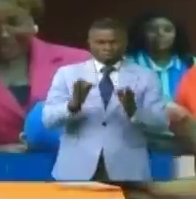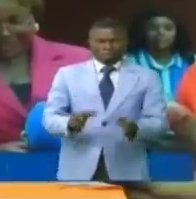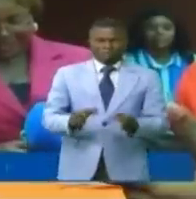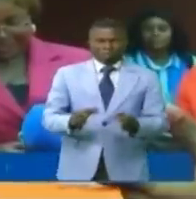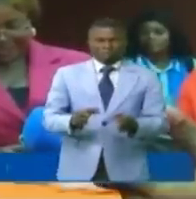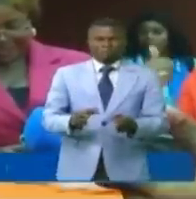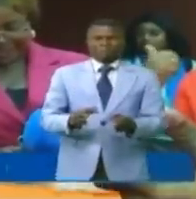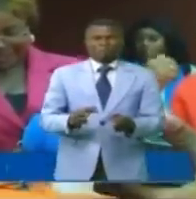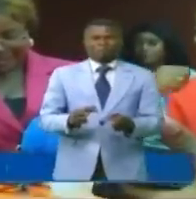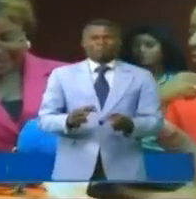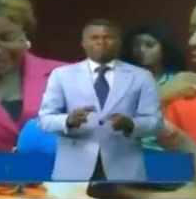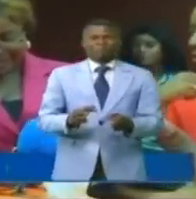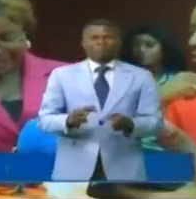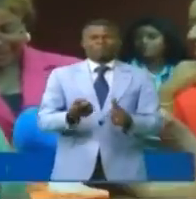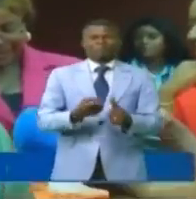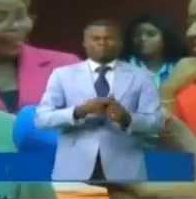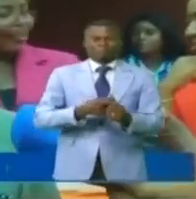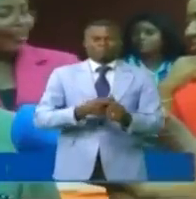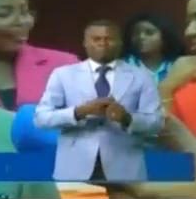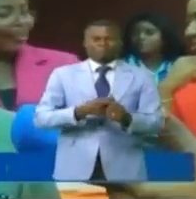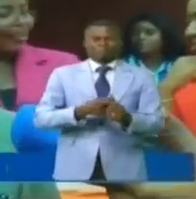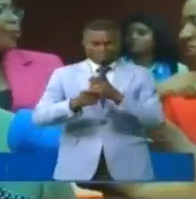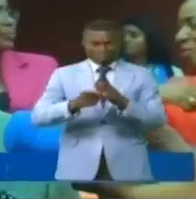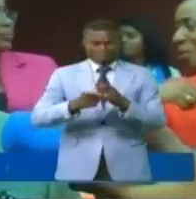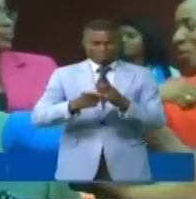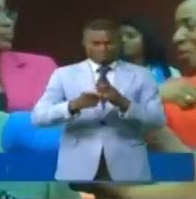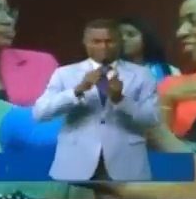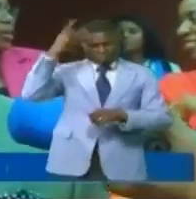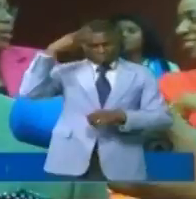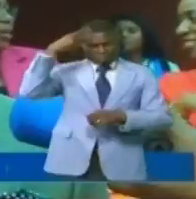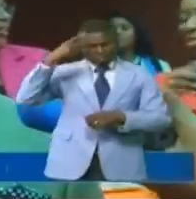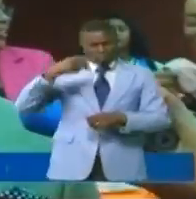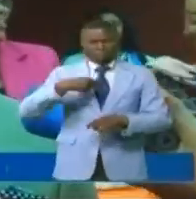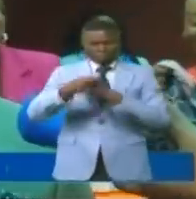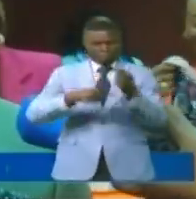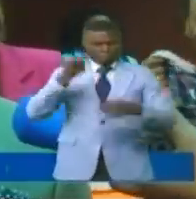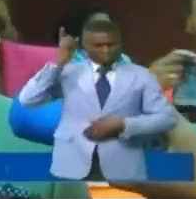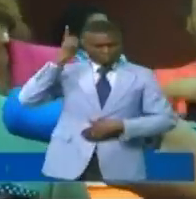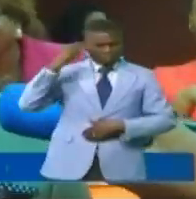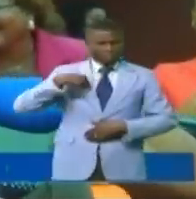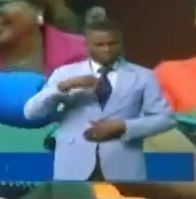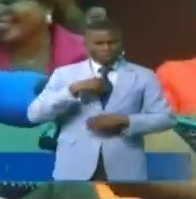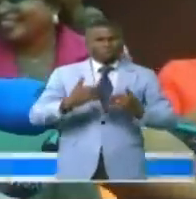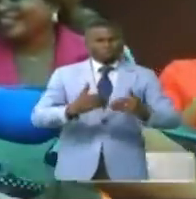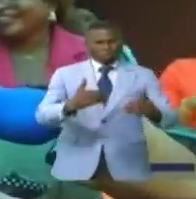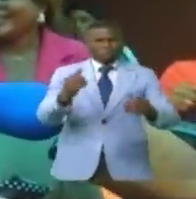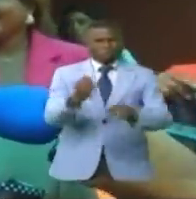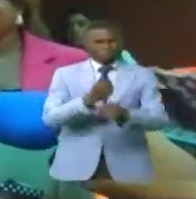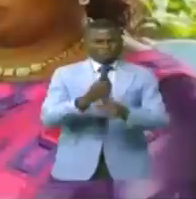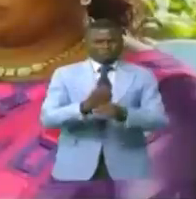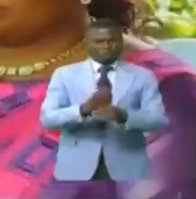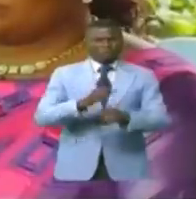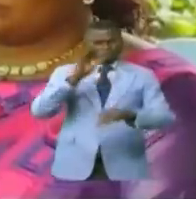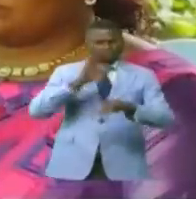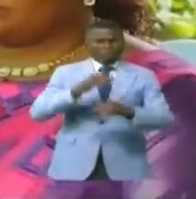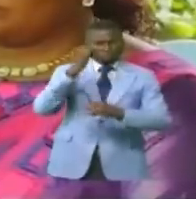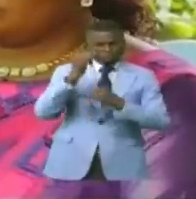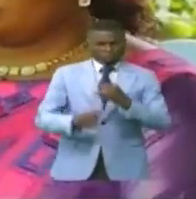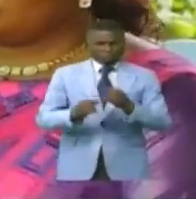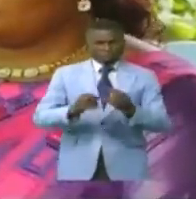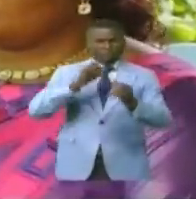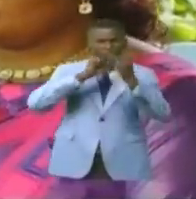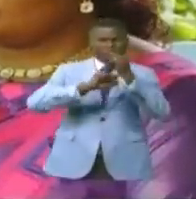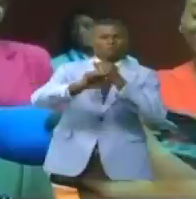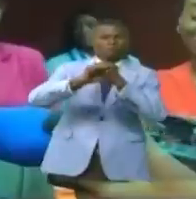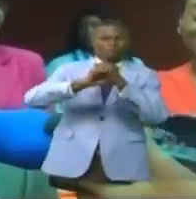la révision de la convention collective que nous avions déjà amorcée, nous devons continuer les travaux pour arriver à la fin. Il y a la